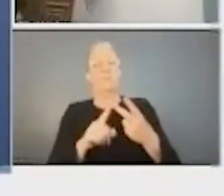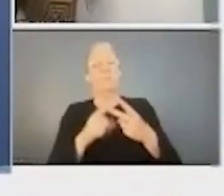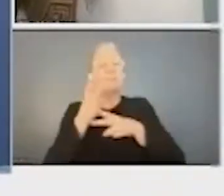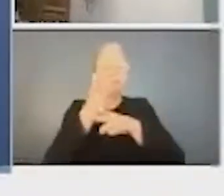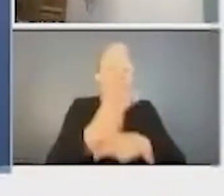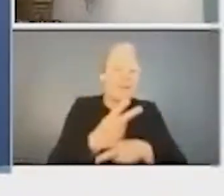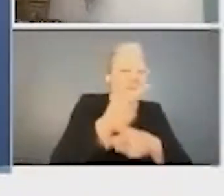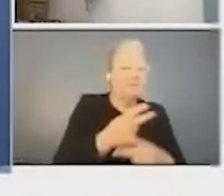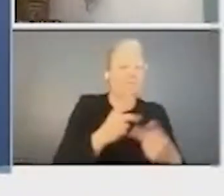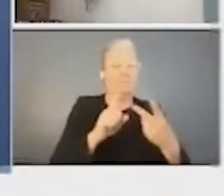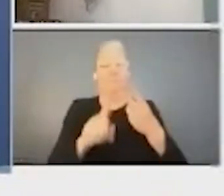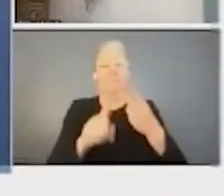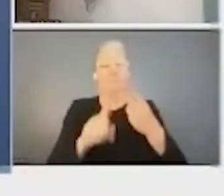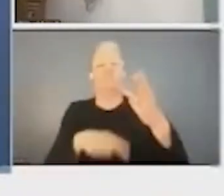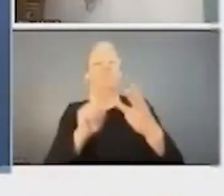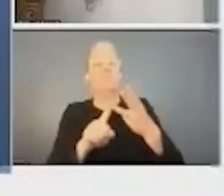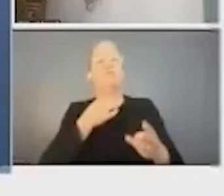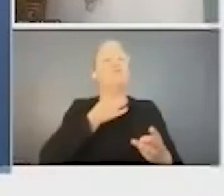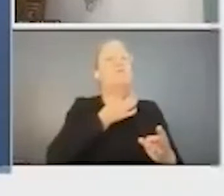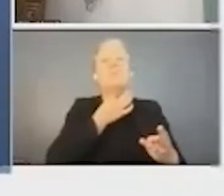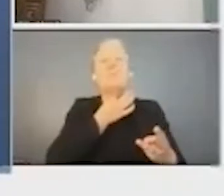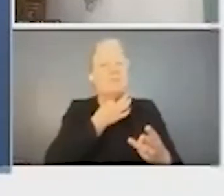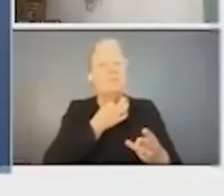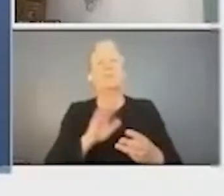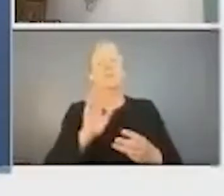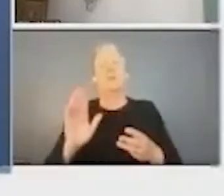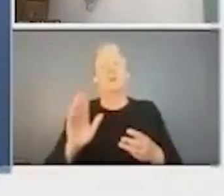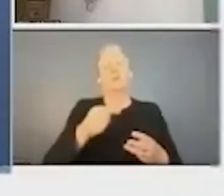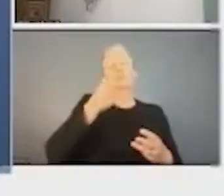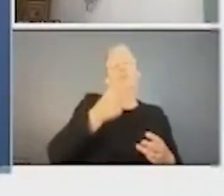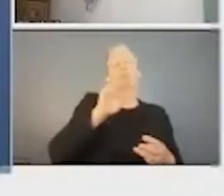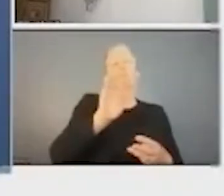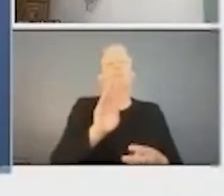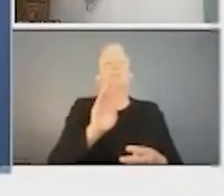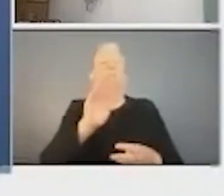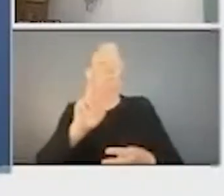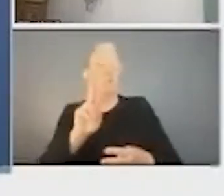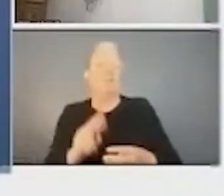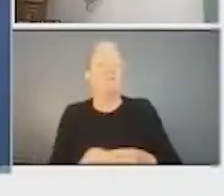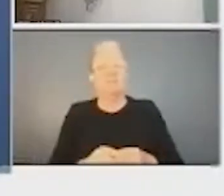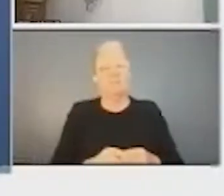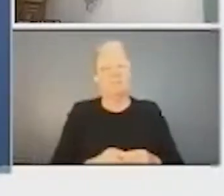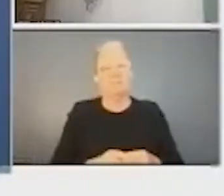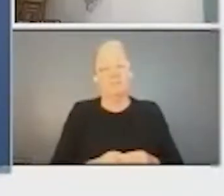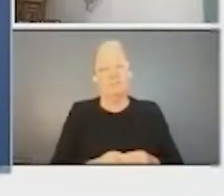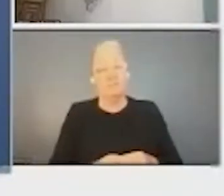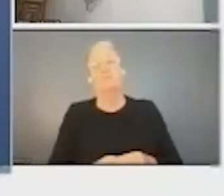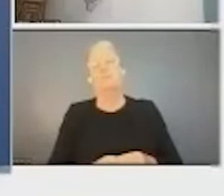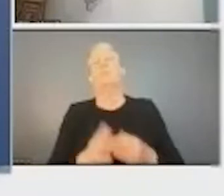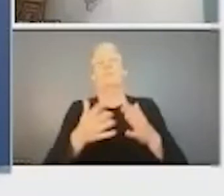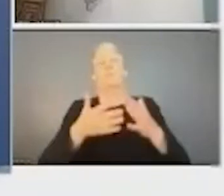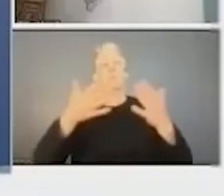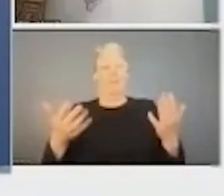العمل المناسب لهم، والتهديدات التي تواجههم بخصوص جنسهم الضعيف،